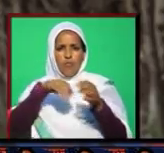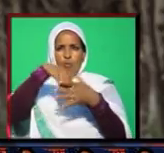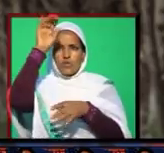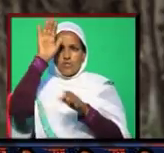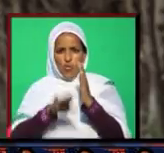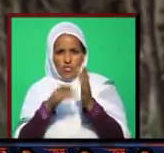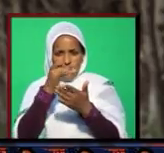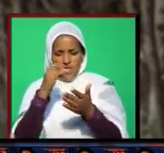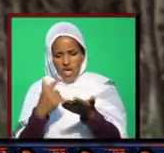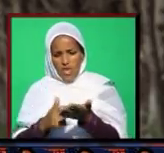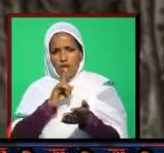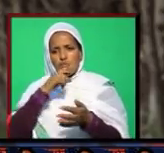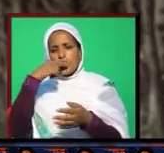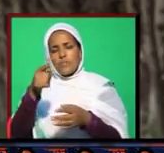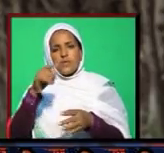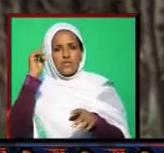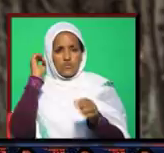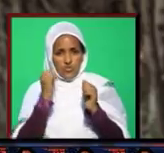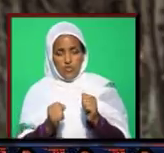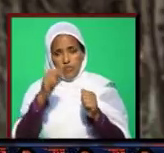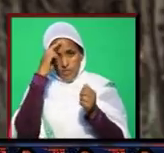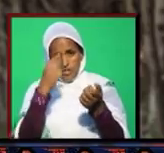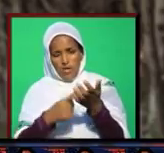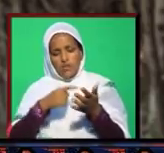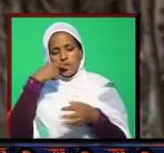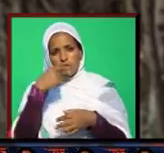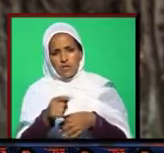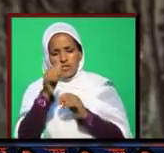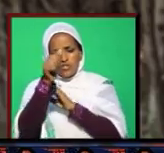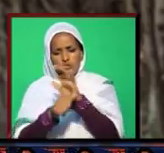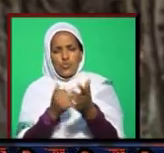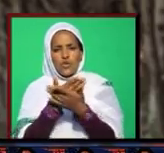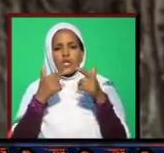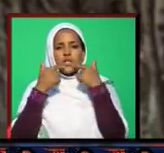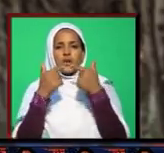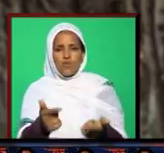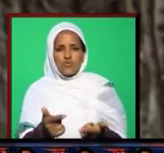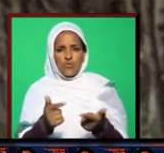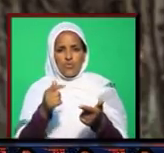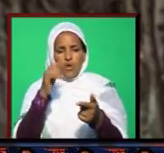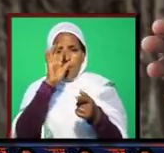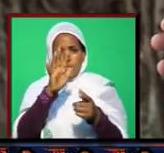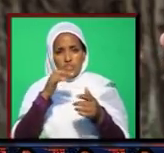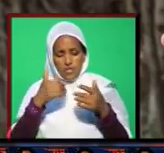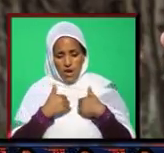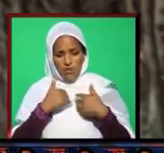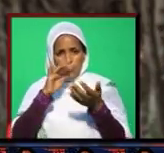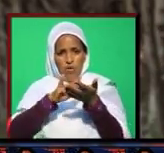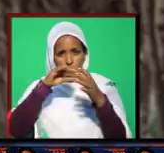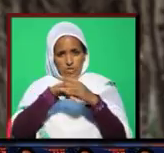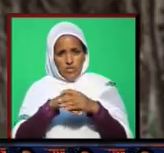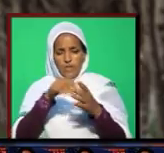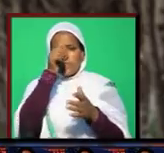ህቡአ ነገረ እነግረክሙ ስውር ነገር እነግራችኋለሁ። ከነዚያ አምስት ቃላቸው መካከል ምስጢረ ትንሣኤ ሙታንን በምዕራፍ 15 በሚገባ ገልጾ